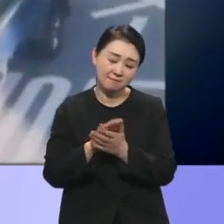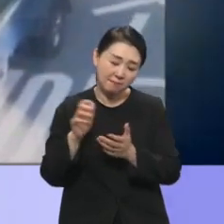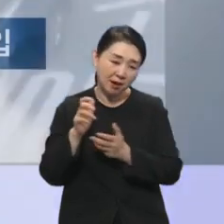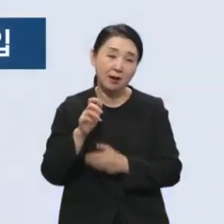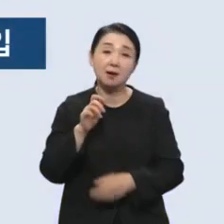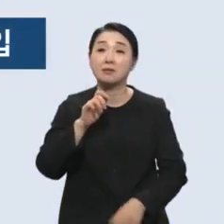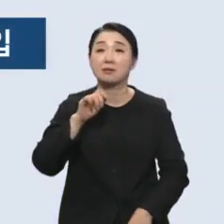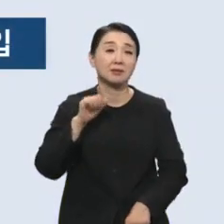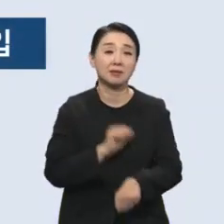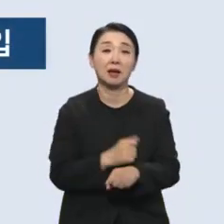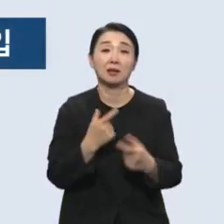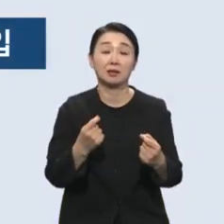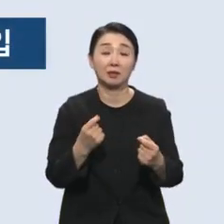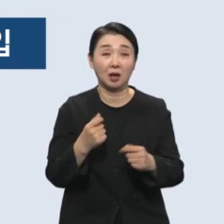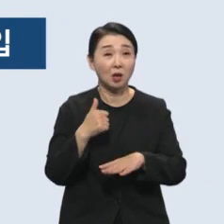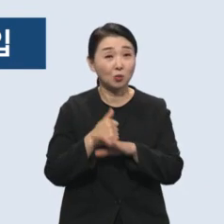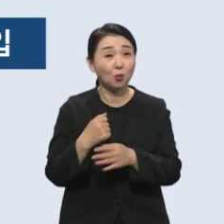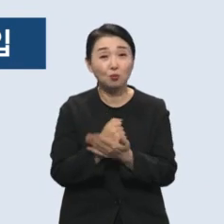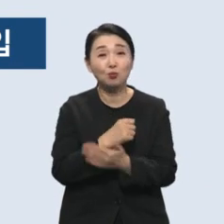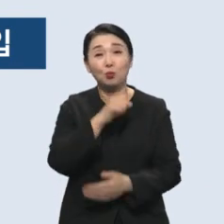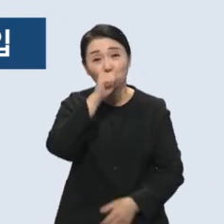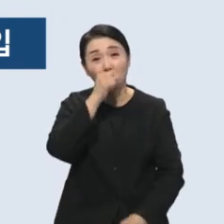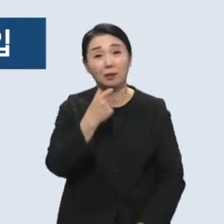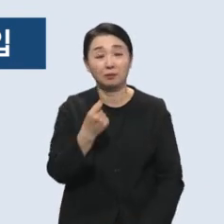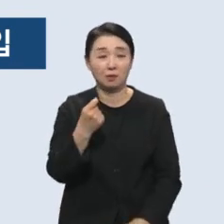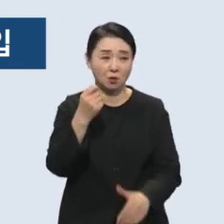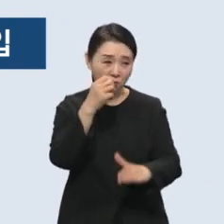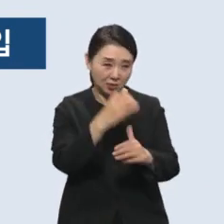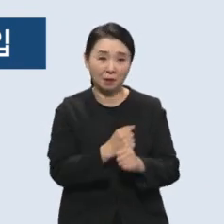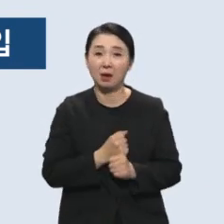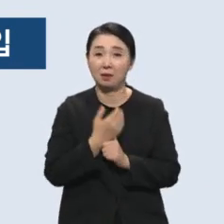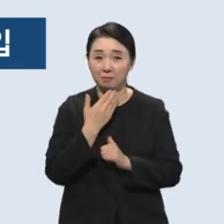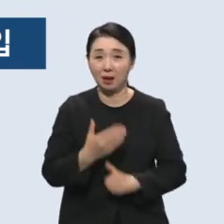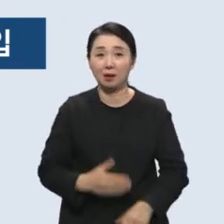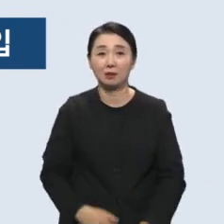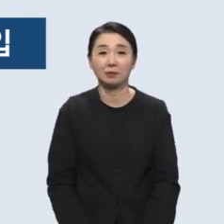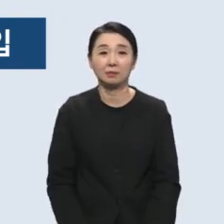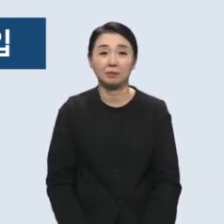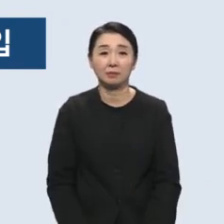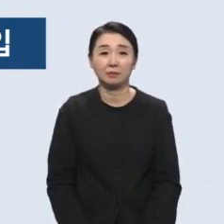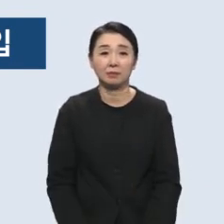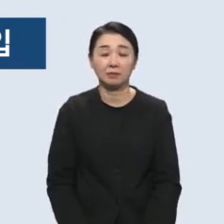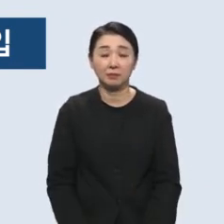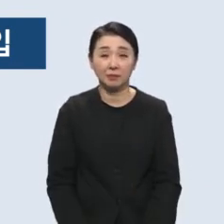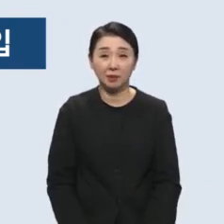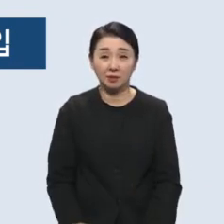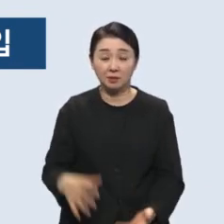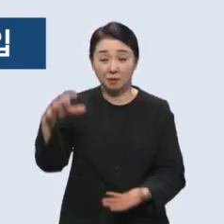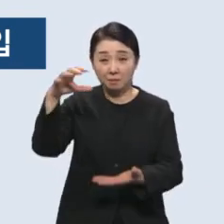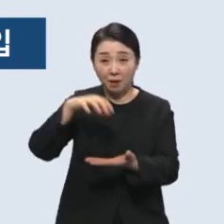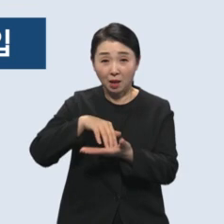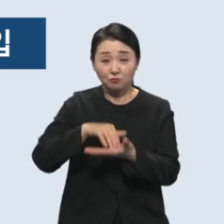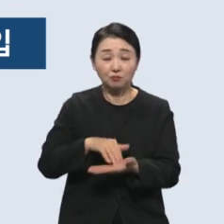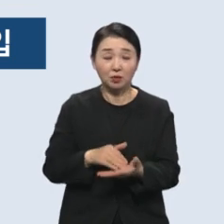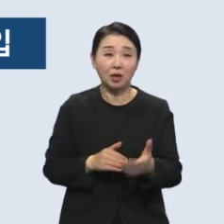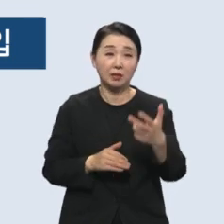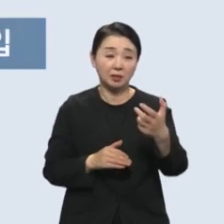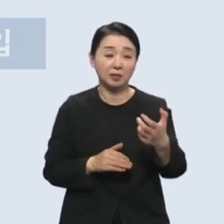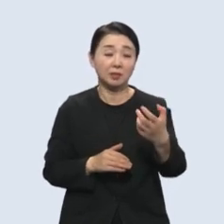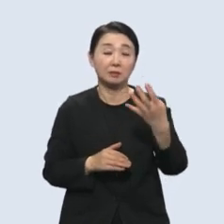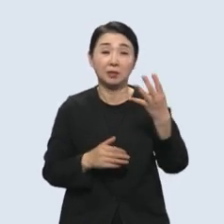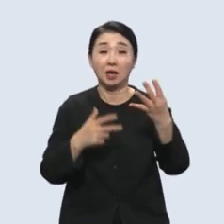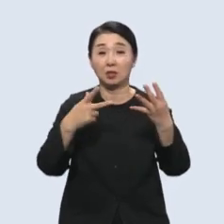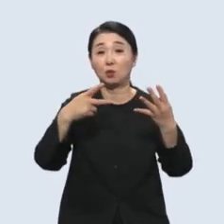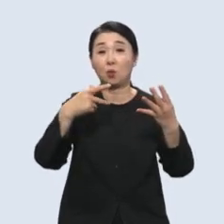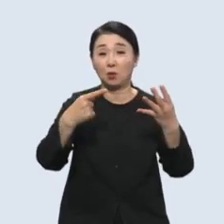면에서 보게 되면 운도 있었다 뭐 이런 생각을 면 지금 그 74kg 이렇게 적발했다고 하는